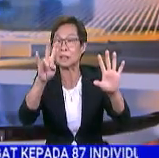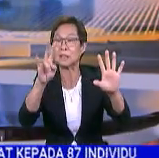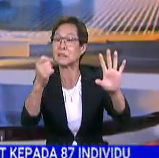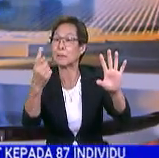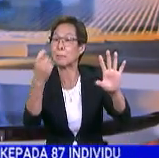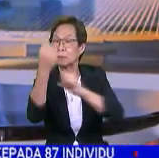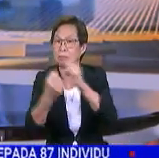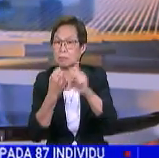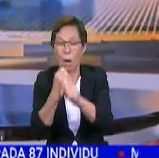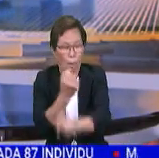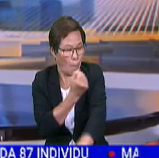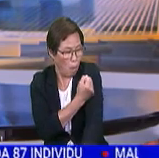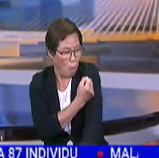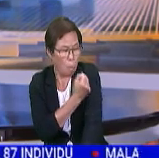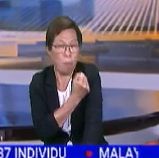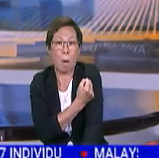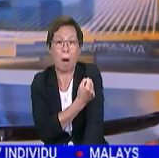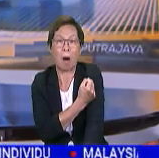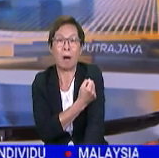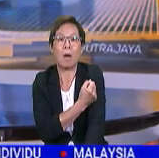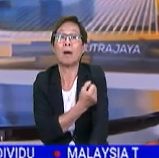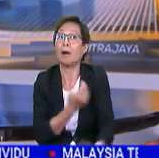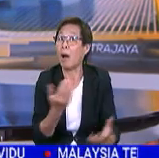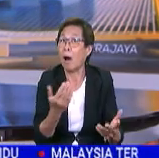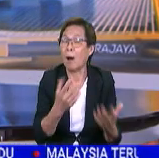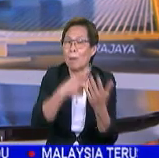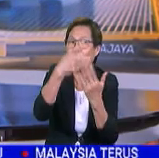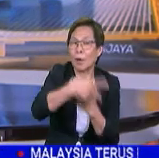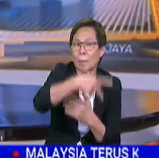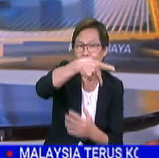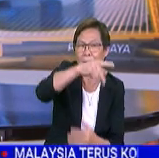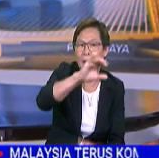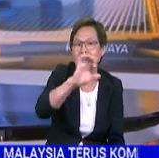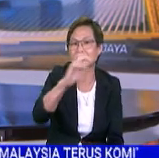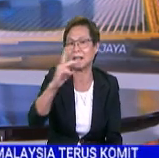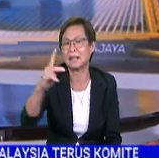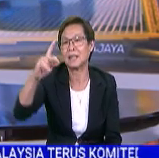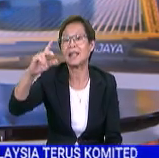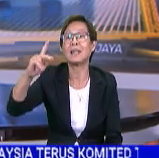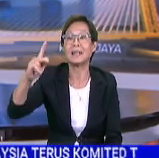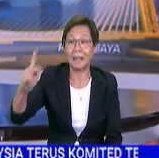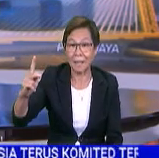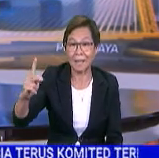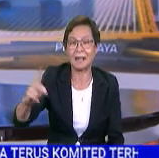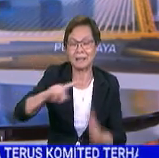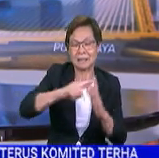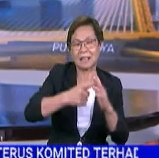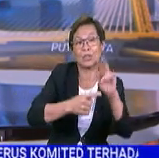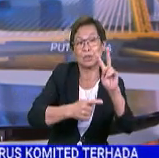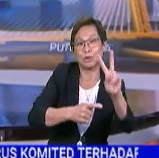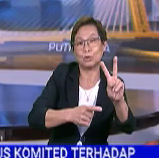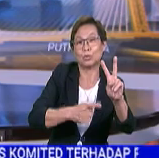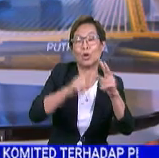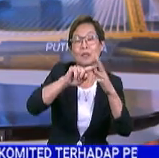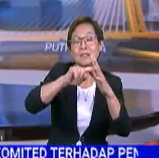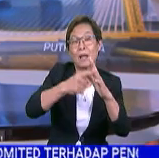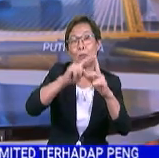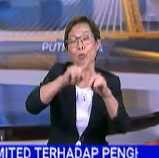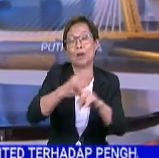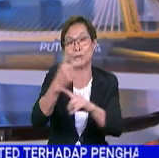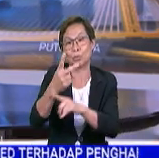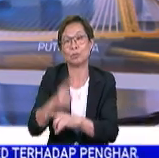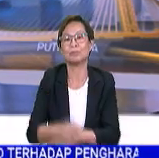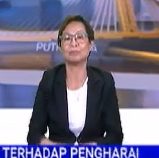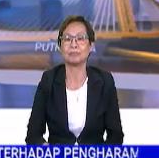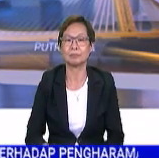vaksin COVID-19 menerusi program PICK Kids yang akan bermula 2 Februari depan. Timbalan Menteri Kesihatan Dato' Dr. Nur Azmi